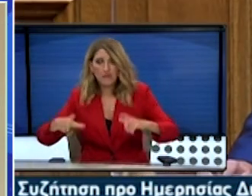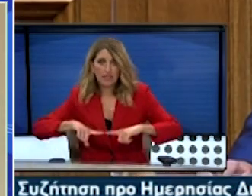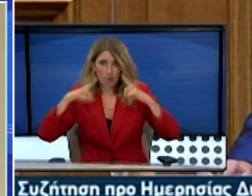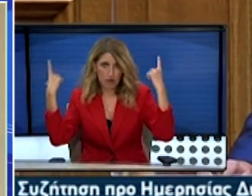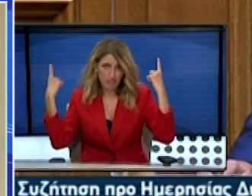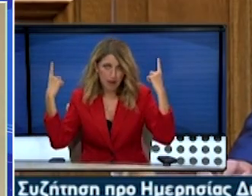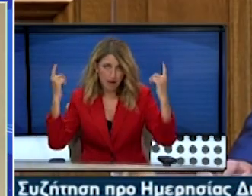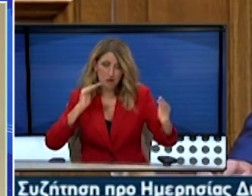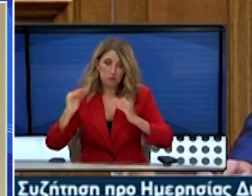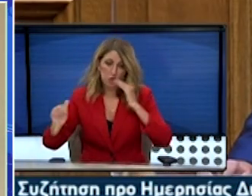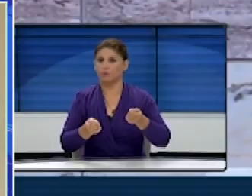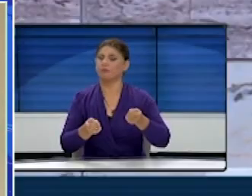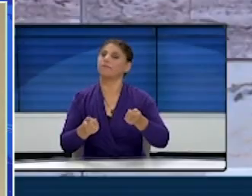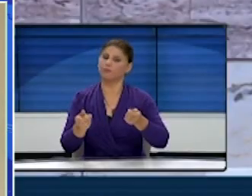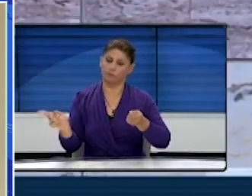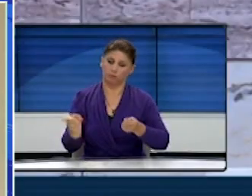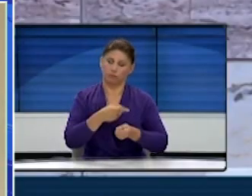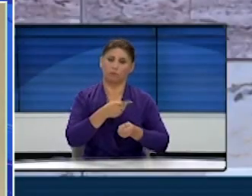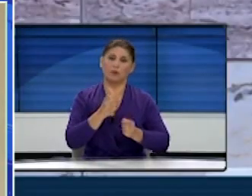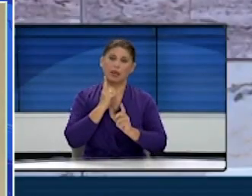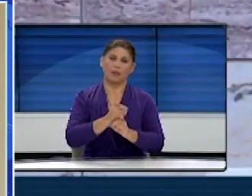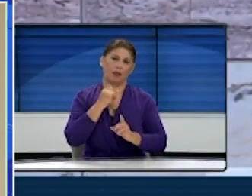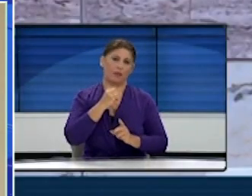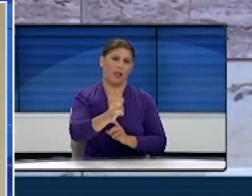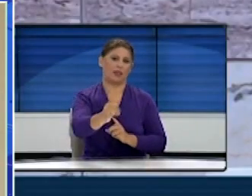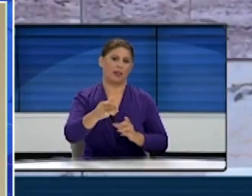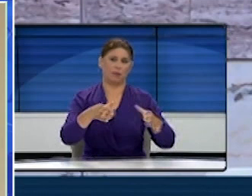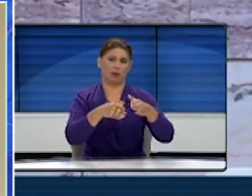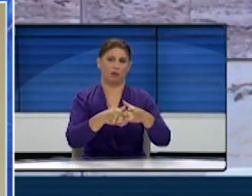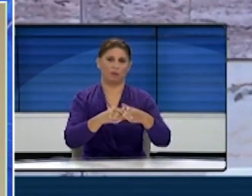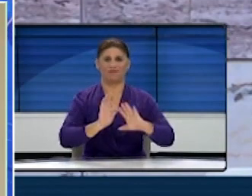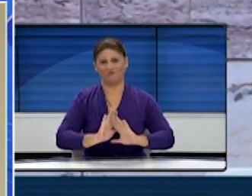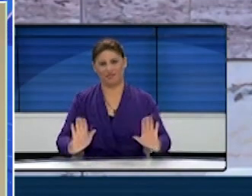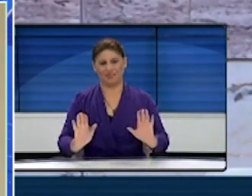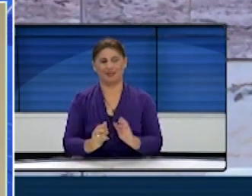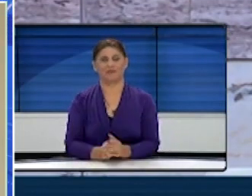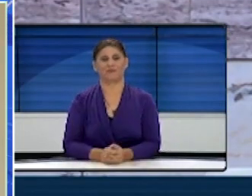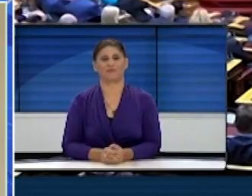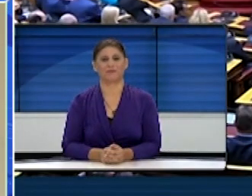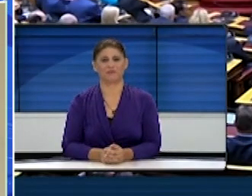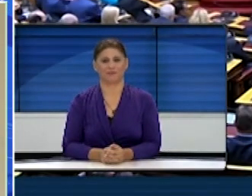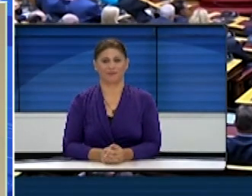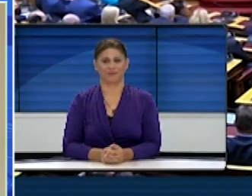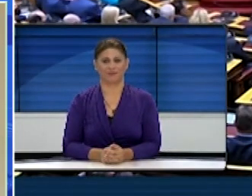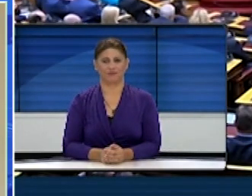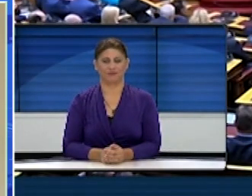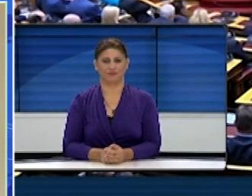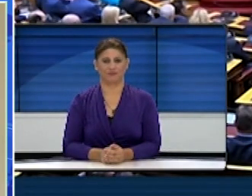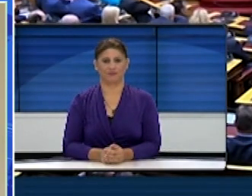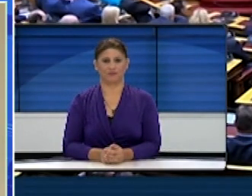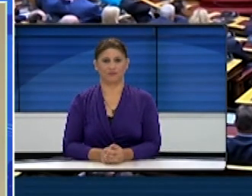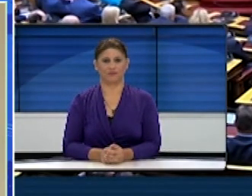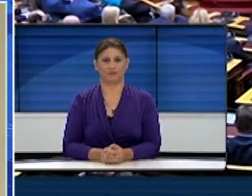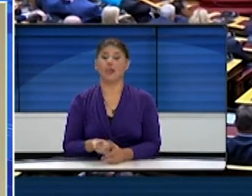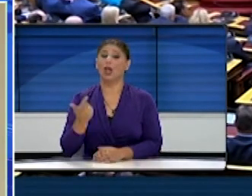2-2,5 εβδομάδες δεν έχει μείνει ούτε ένα σέντοφόλιο. Ο ΣΥΡΙΖΑ κατέρχεται στις εκλογές με προτάσεις. Αλλά να μου επιτρέπετε πάρα πολύ, εδώ πέρα είμαστε πολιτικοί. Δεν